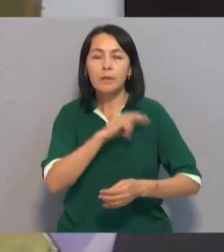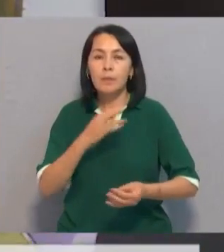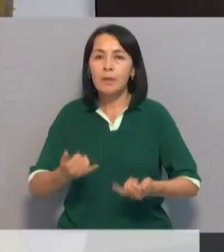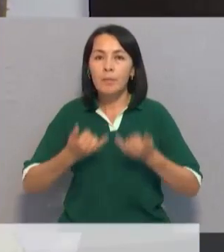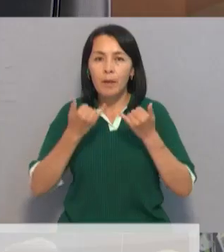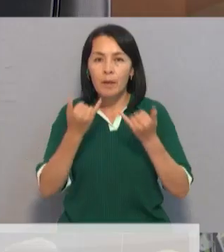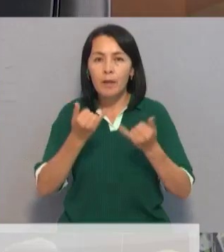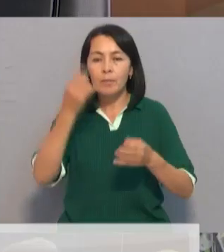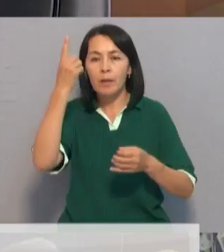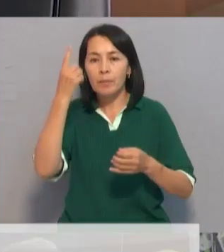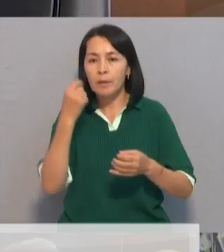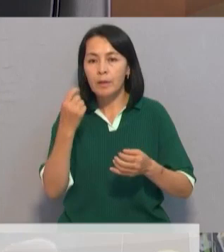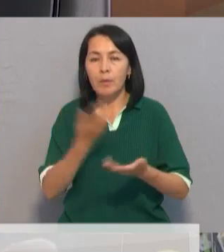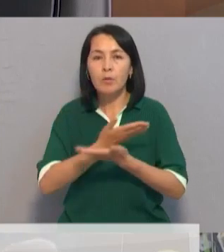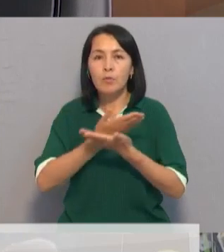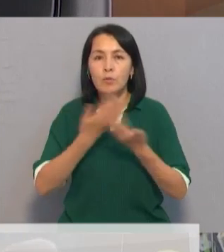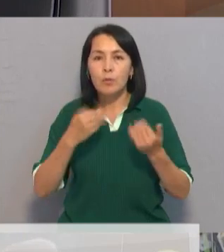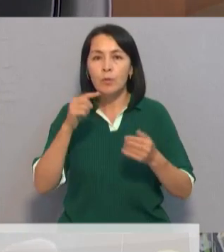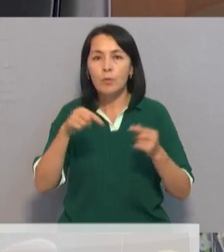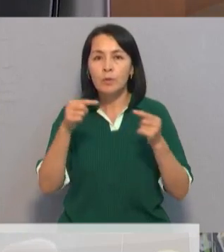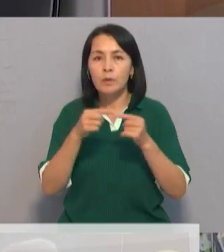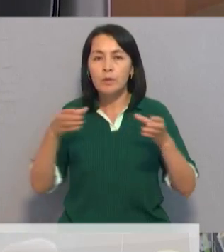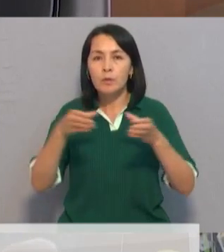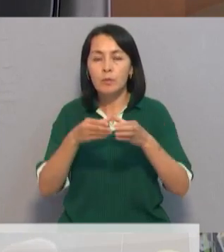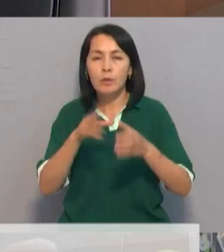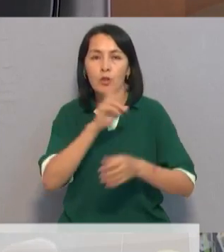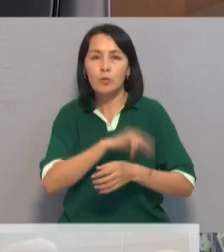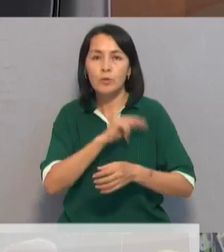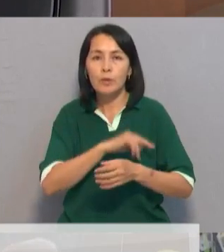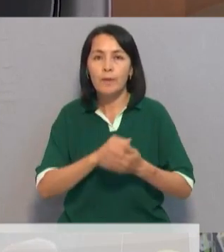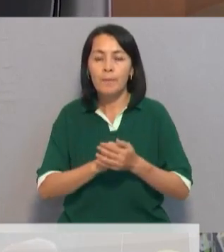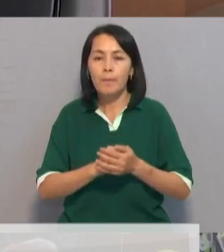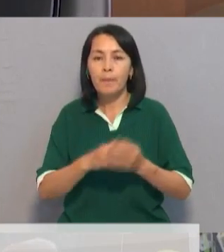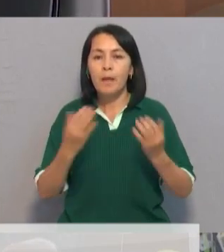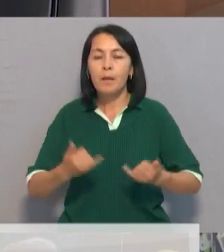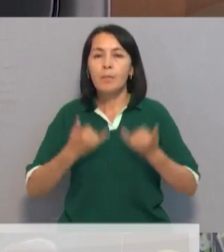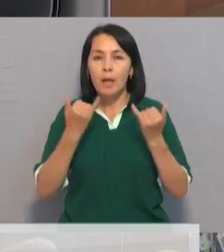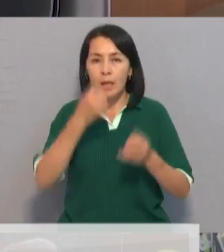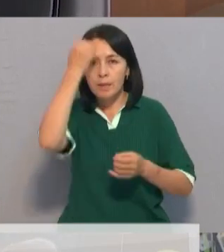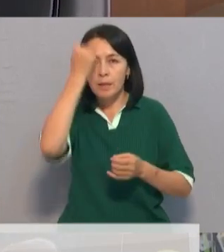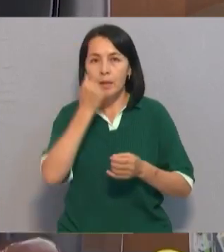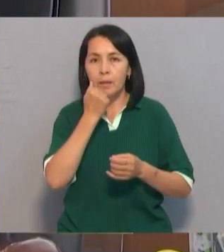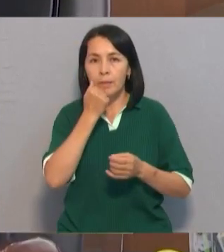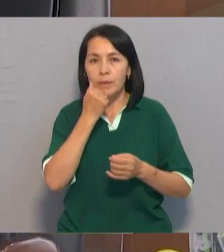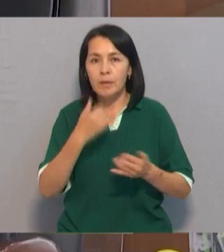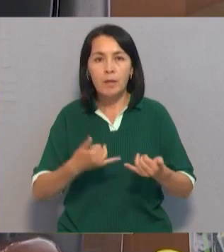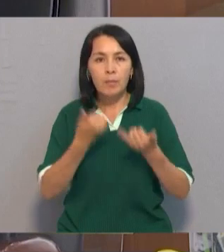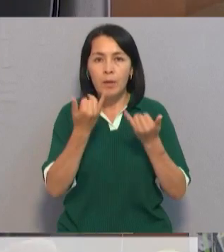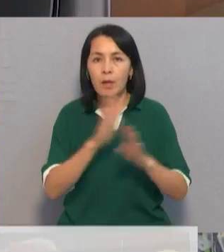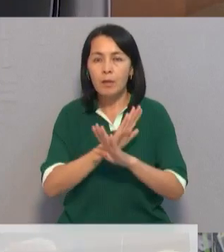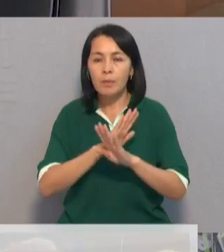ма, бағаламай ма, ол тиісті орындардың шаруасы. Бағаласа рахмет,